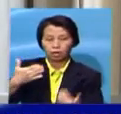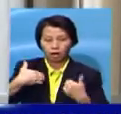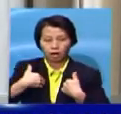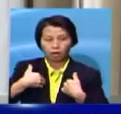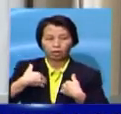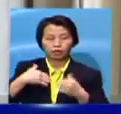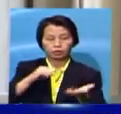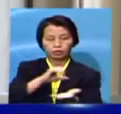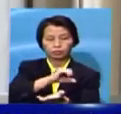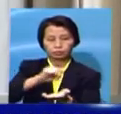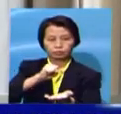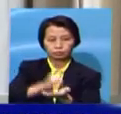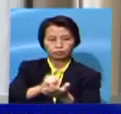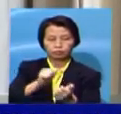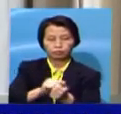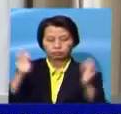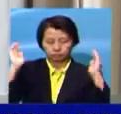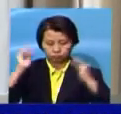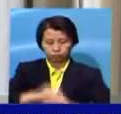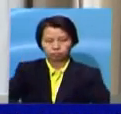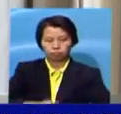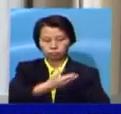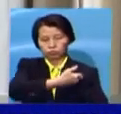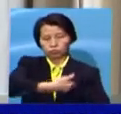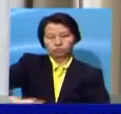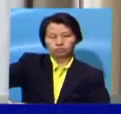suci kerana mengerjakan ibadah